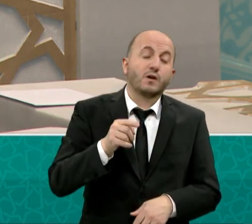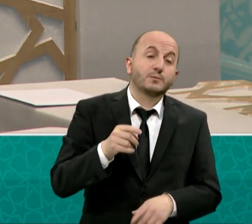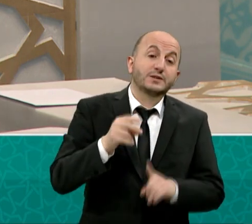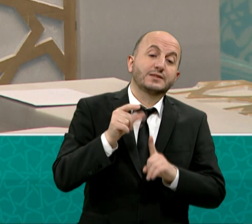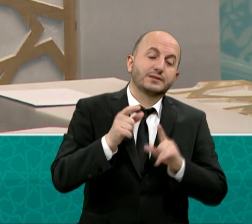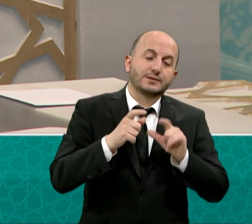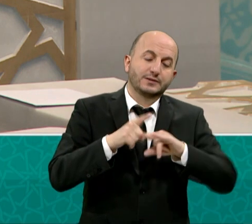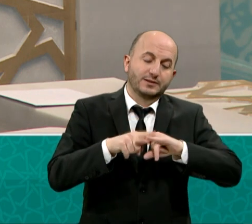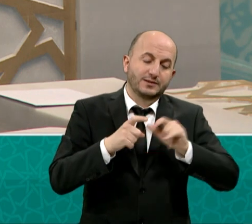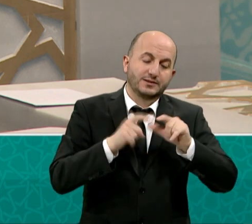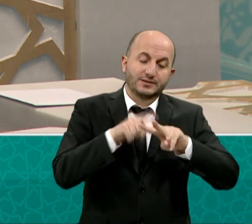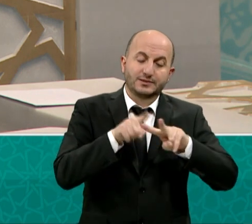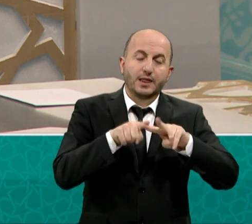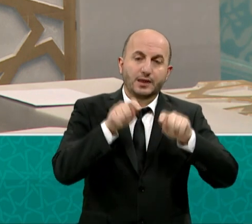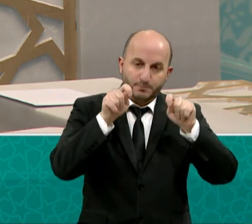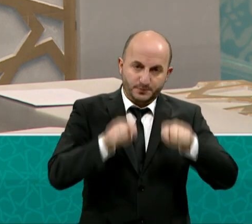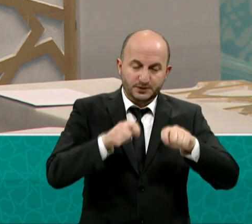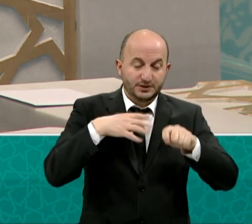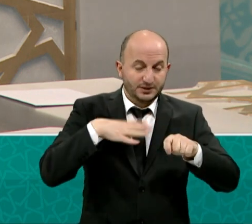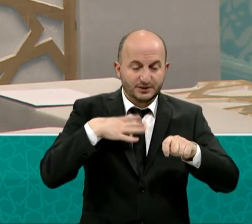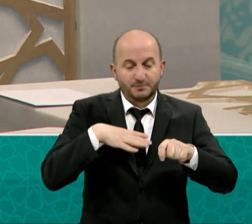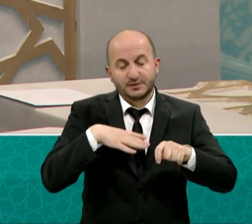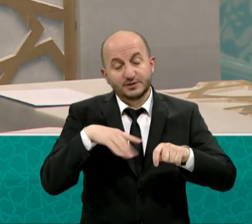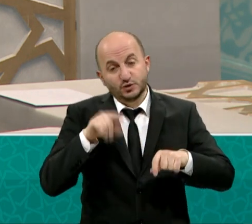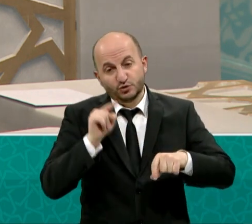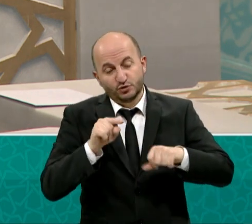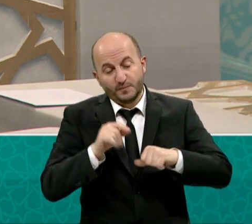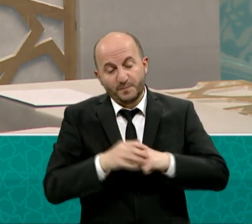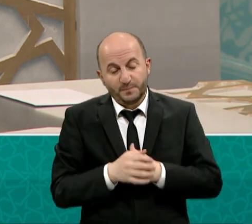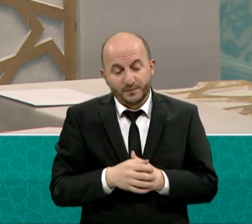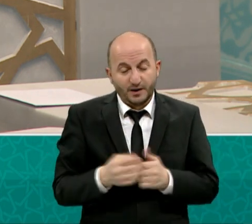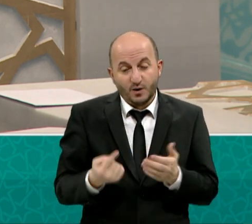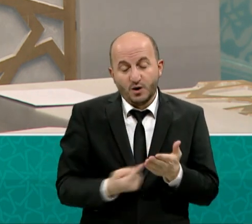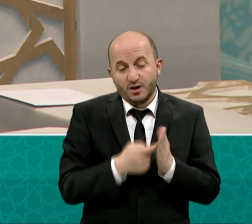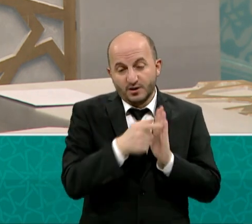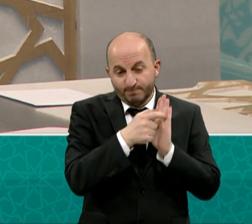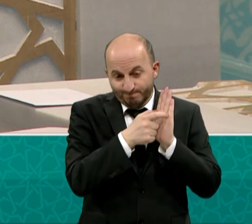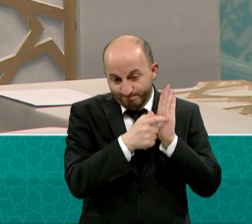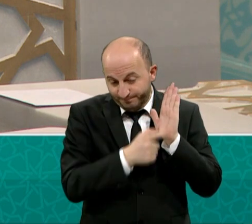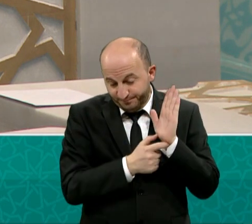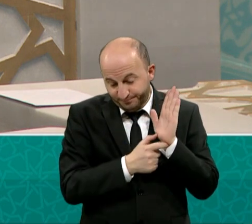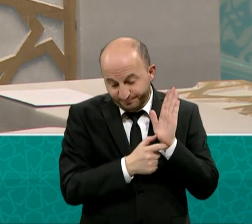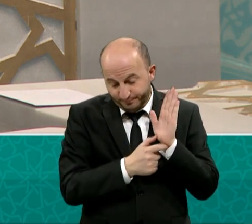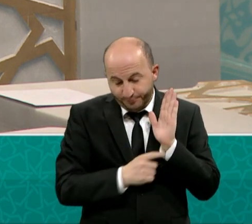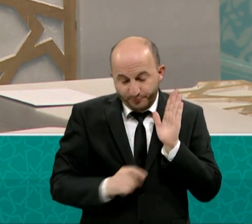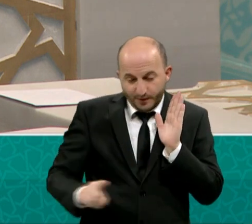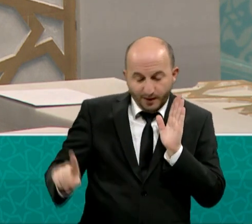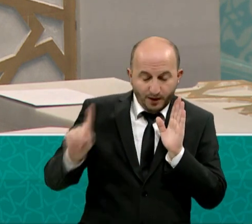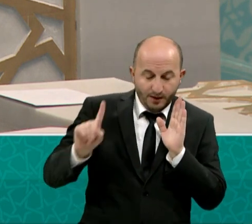ihsanla yapılmasının istenmesi şu kardeşlerim. Hani diğer ayet-i kerimelerde de Allah-u